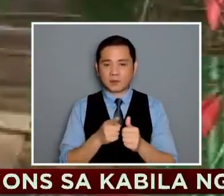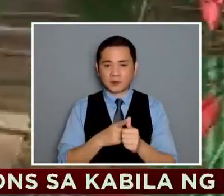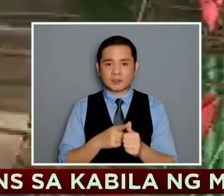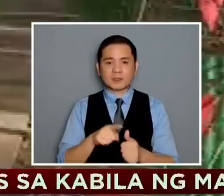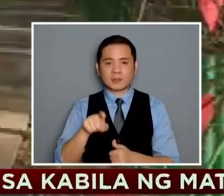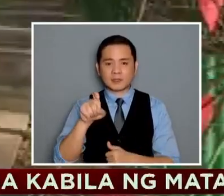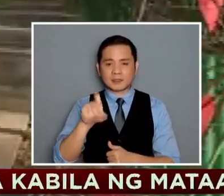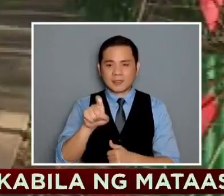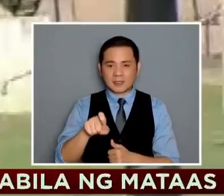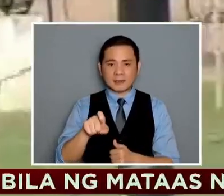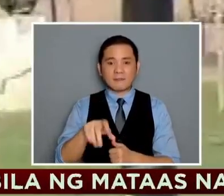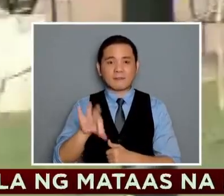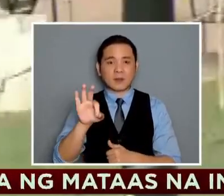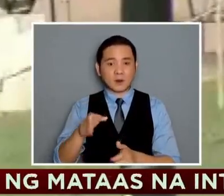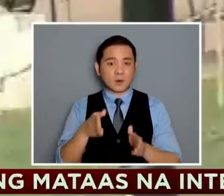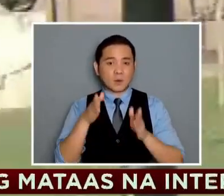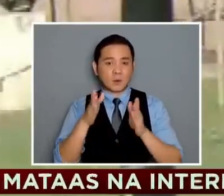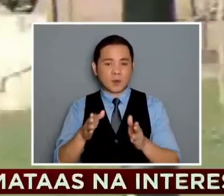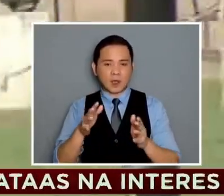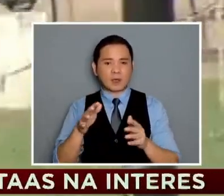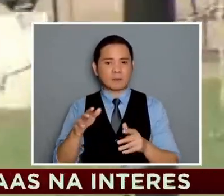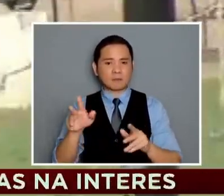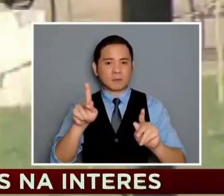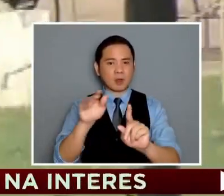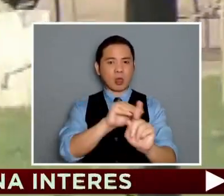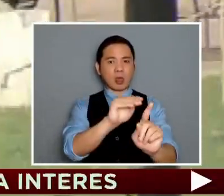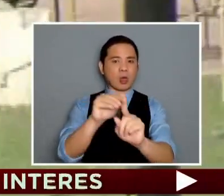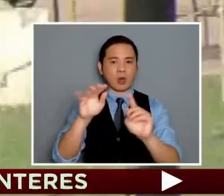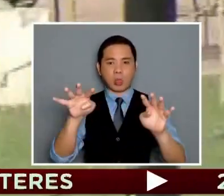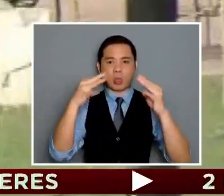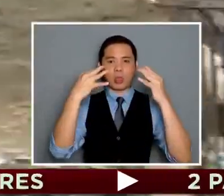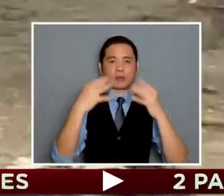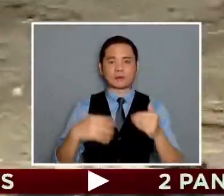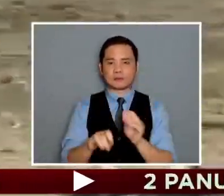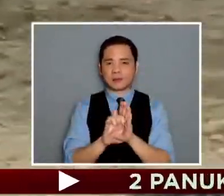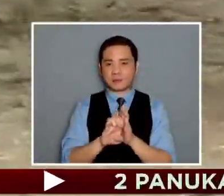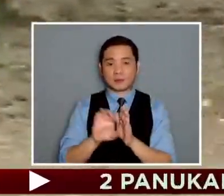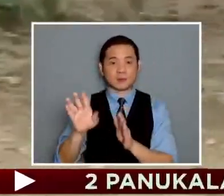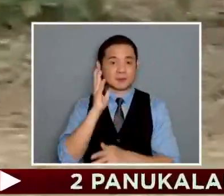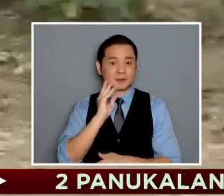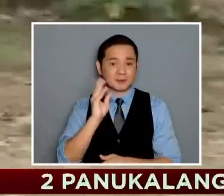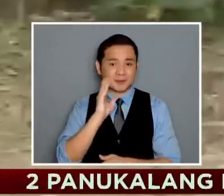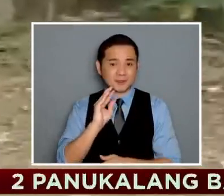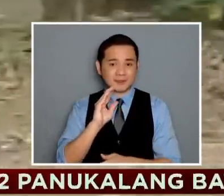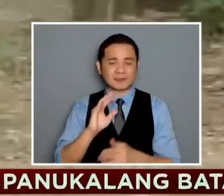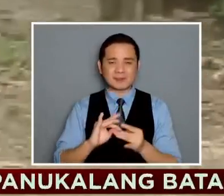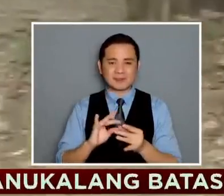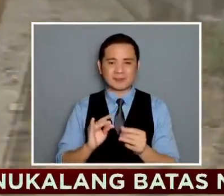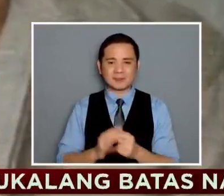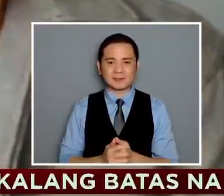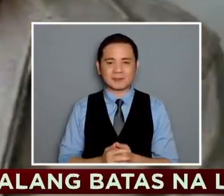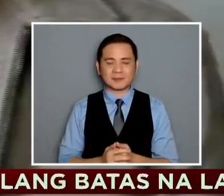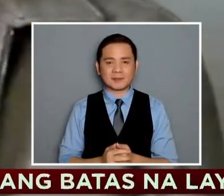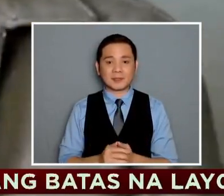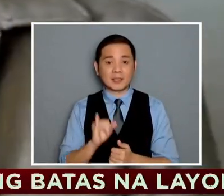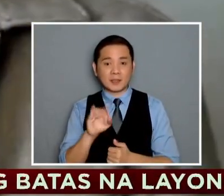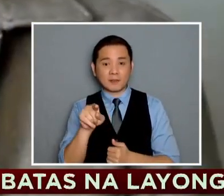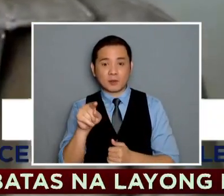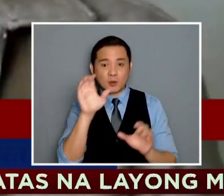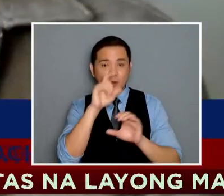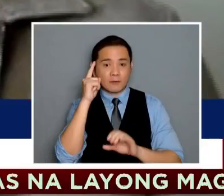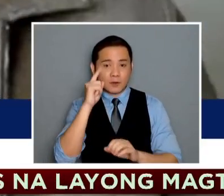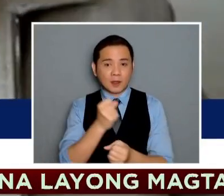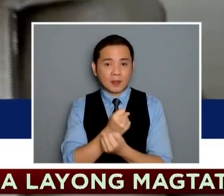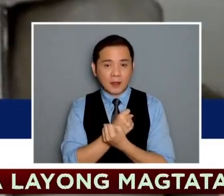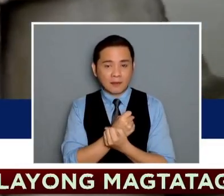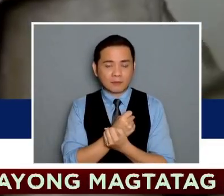para mapansin ng iba. Base kasi yan sa kanilang experience. You will find love when you're looking for love. Sa akin, it happened